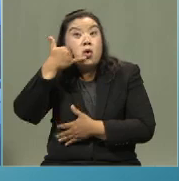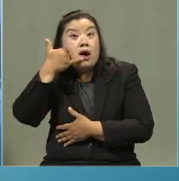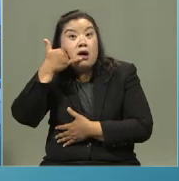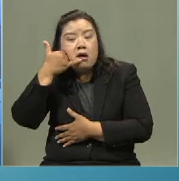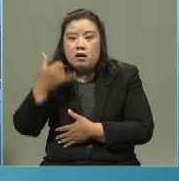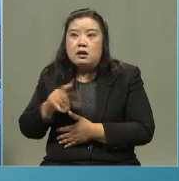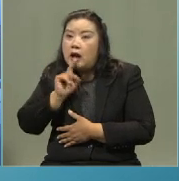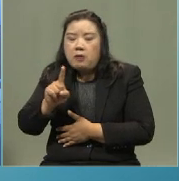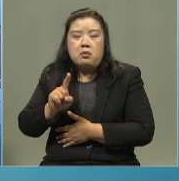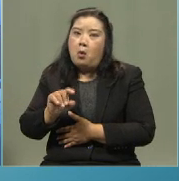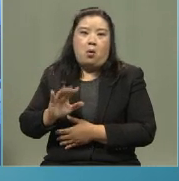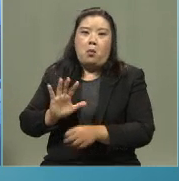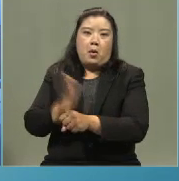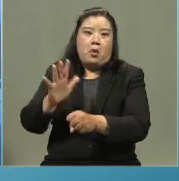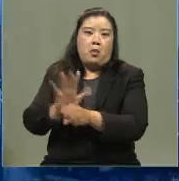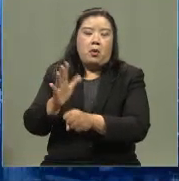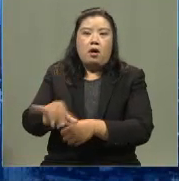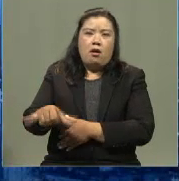นะครับแต่ว่าสายโทรศัพท์อย่างเดียวก็อาจจะไม่เพียงพอทางระบบใกล้ต้องทำทั้ง2